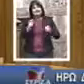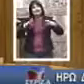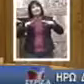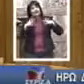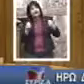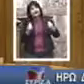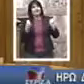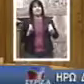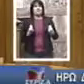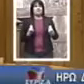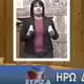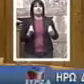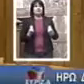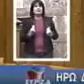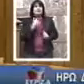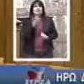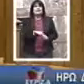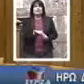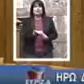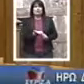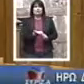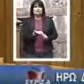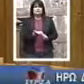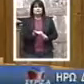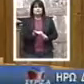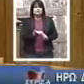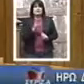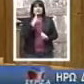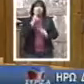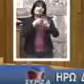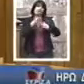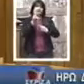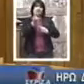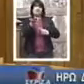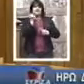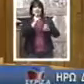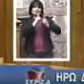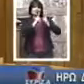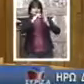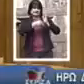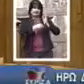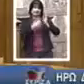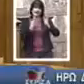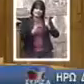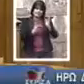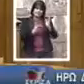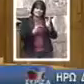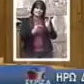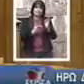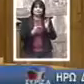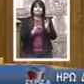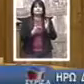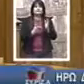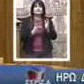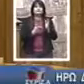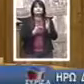αυτό σκοπεύει να τους το στερήσετε με πρόσχημα τα δημοσιονομικά και το μνημόνιο που συνυπογράψατε όχι με την Αγία,